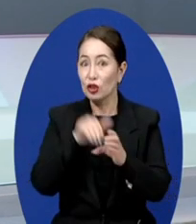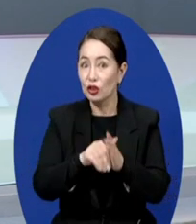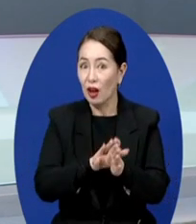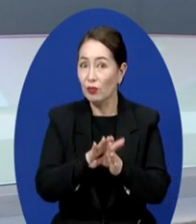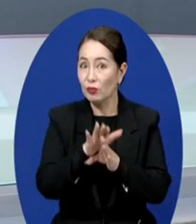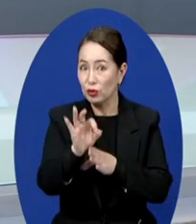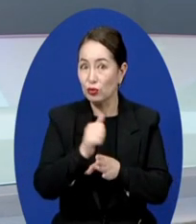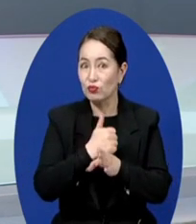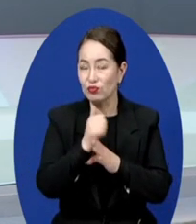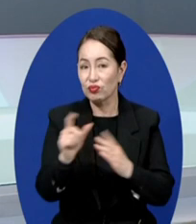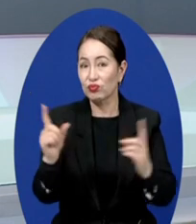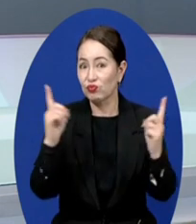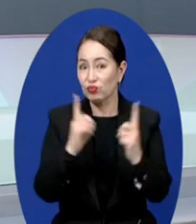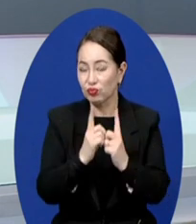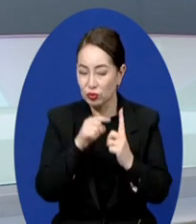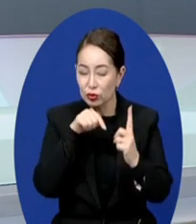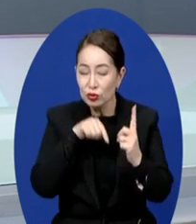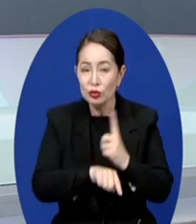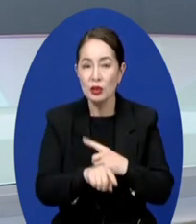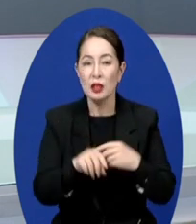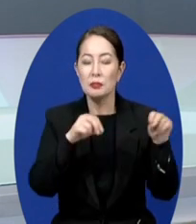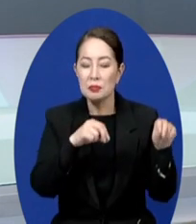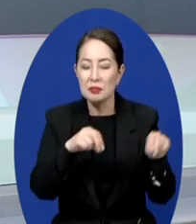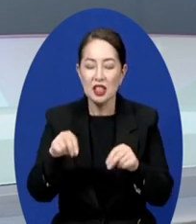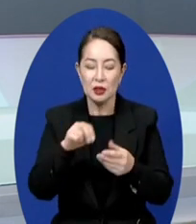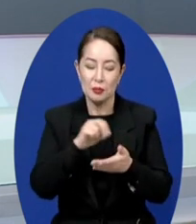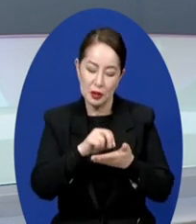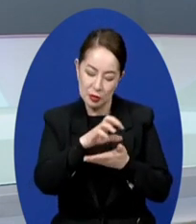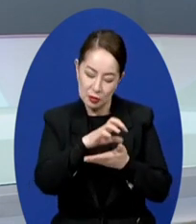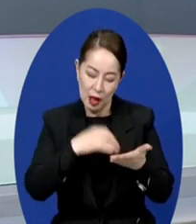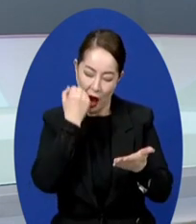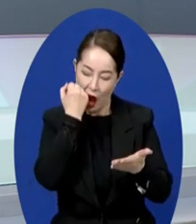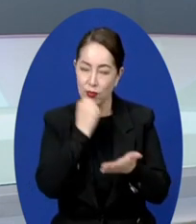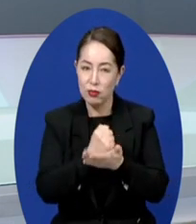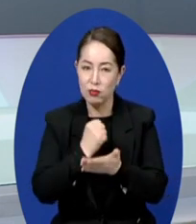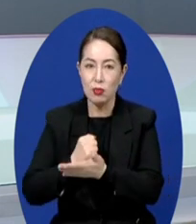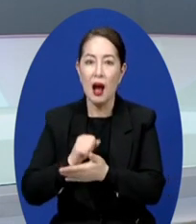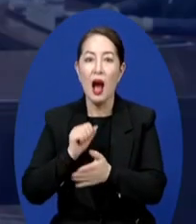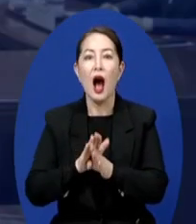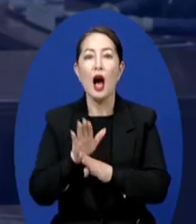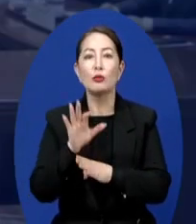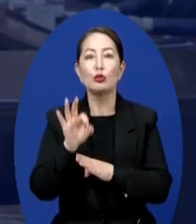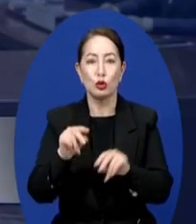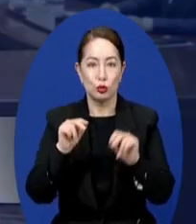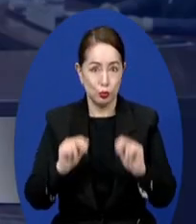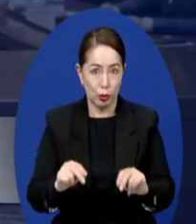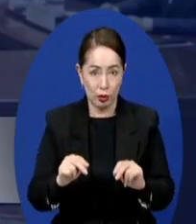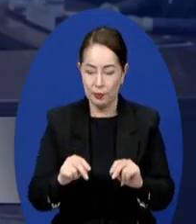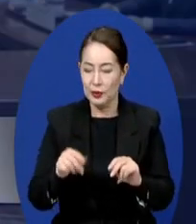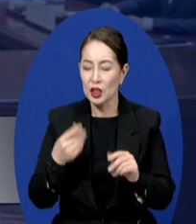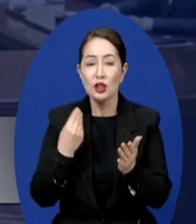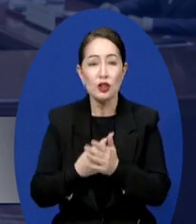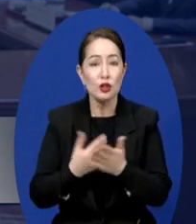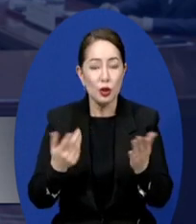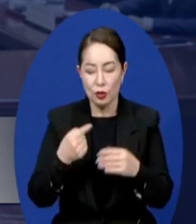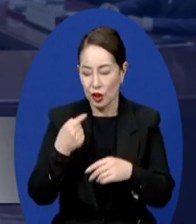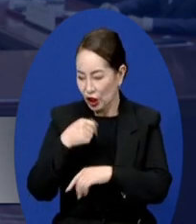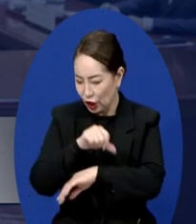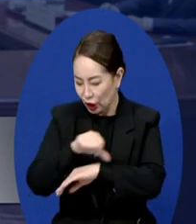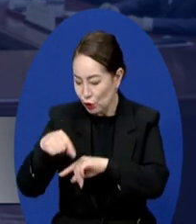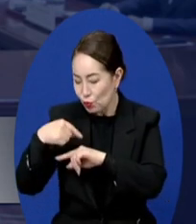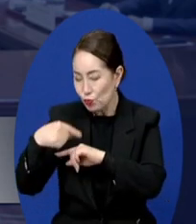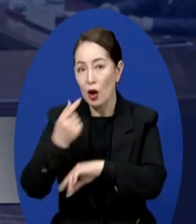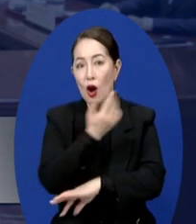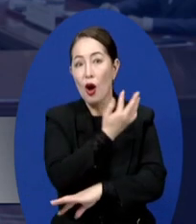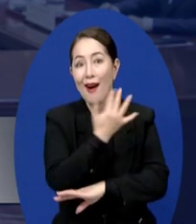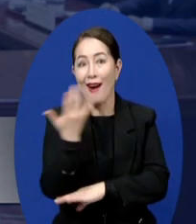талууд хэрэгдэн баримтчгийг албажуулж зарим ноот бичгийг хятадын талд хүлээлгэн өглөө. Тодорхойлбол хил орчмын ойхэрийн төмөртэй тэмцэл талаар хамтран